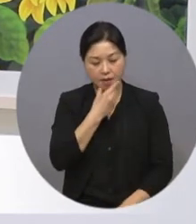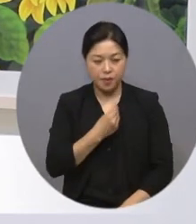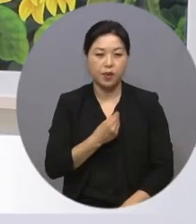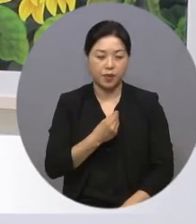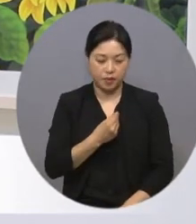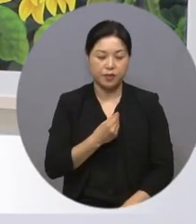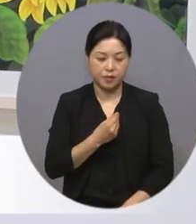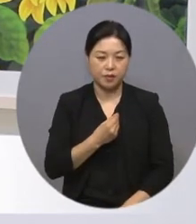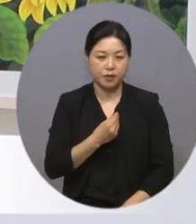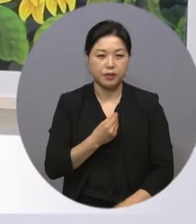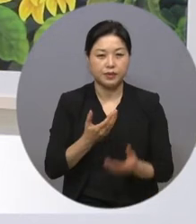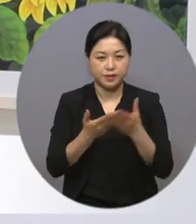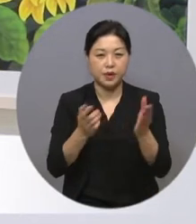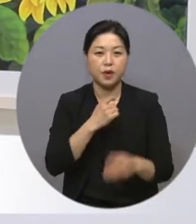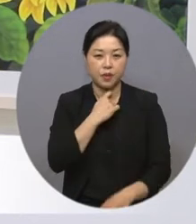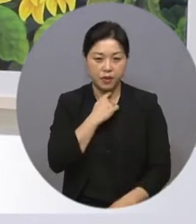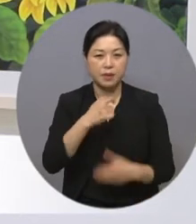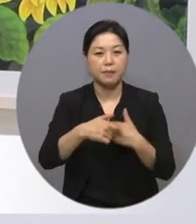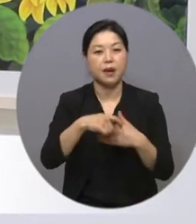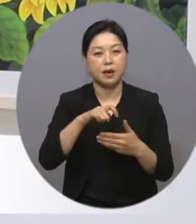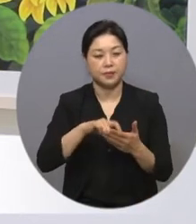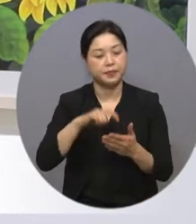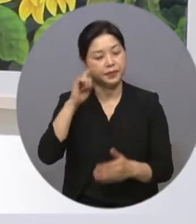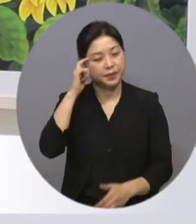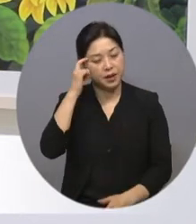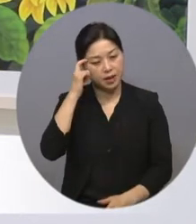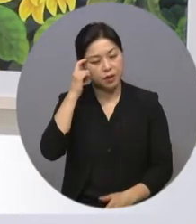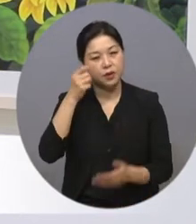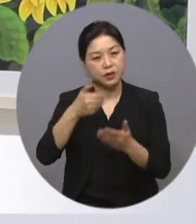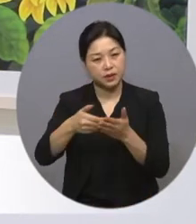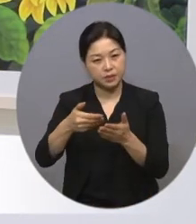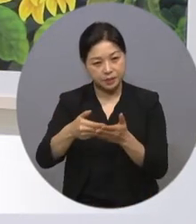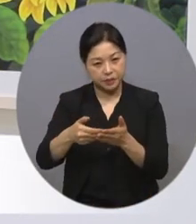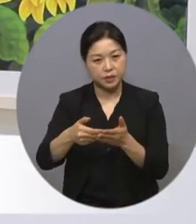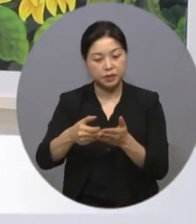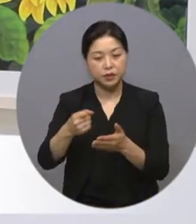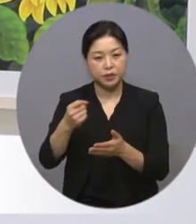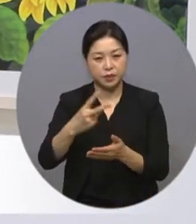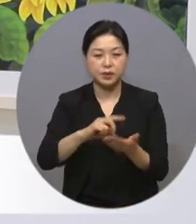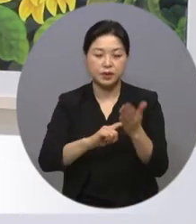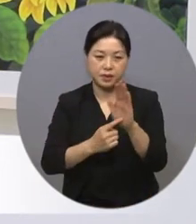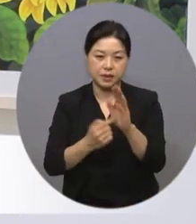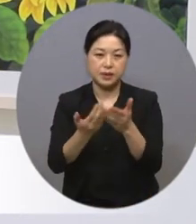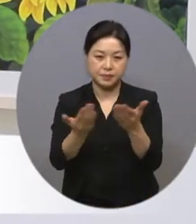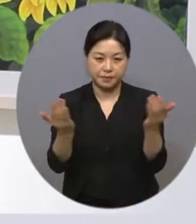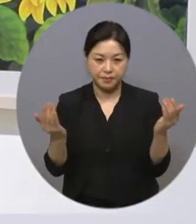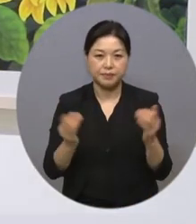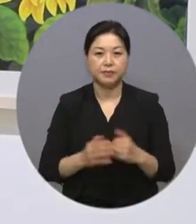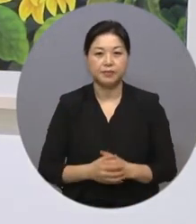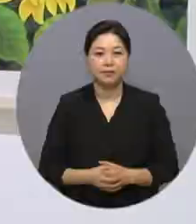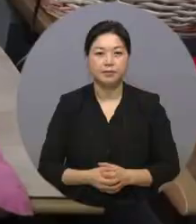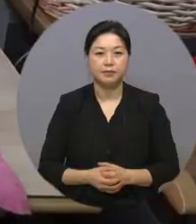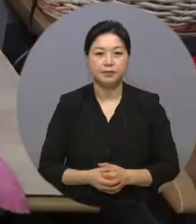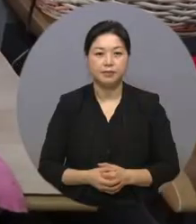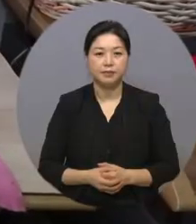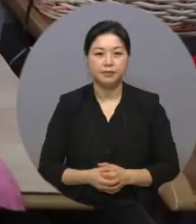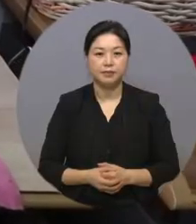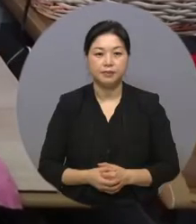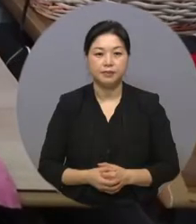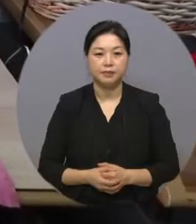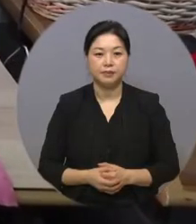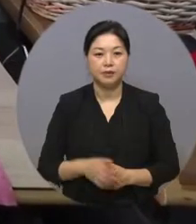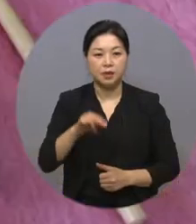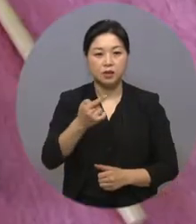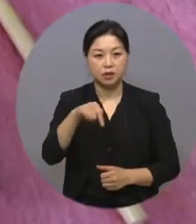하는 생각으로 이렇게 작업을 하고 또 작품을 또 이렇게 걸어놓았습니다.